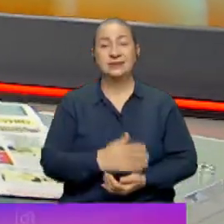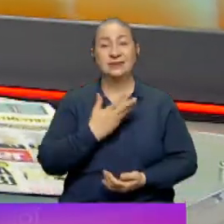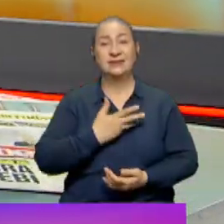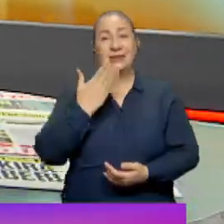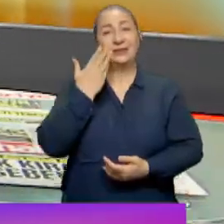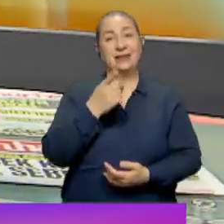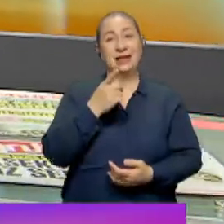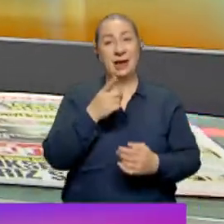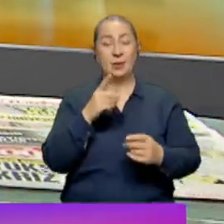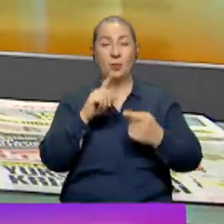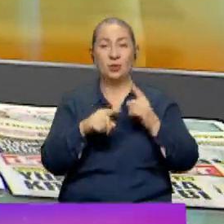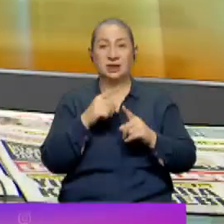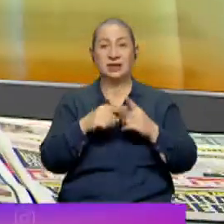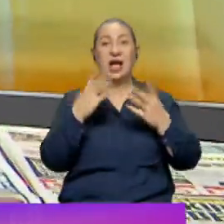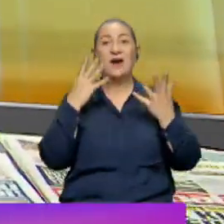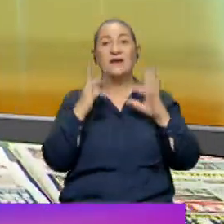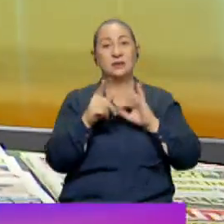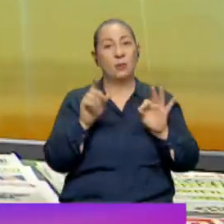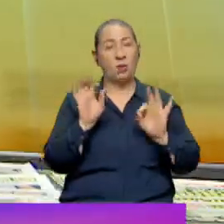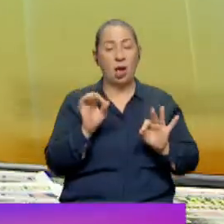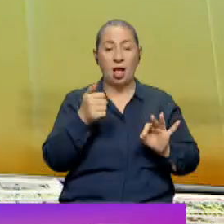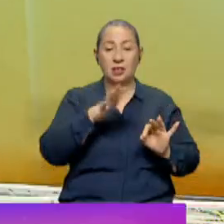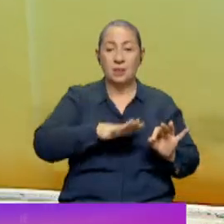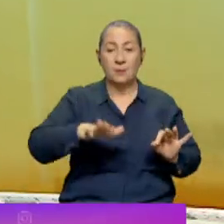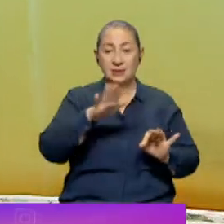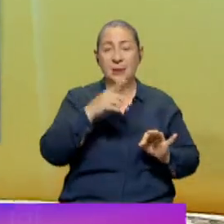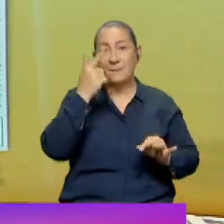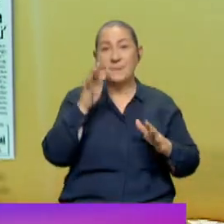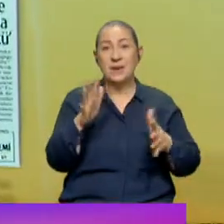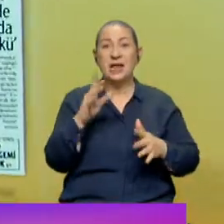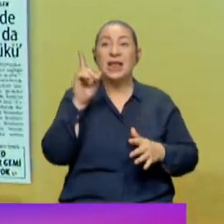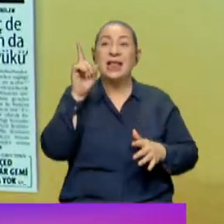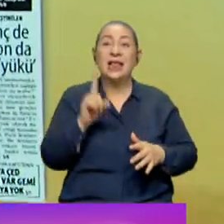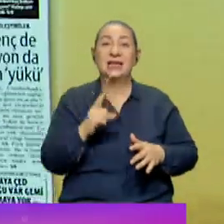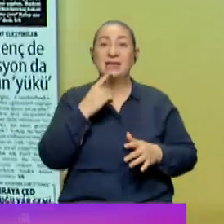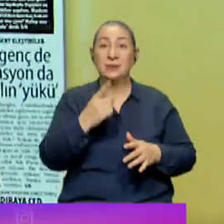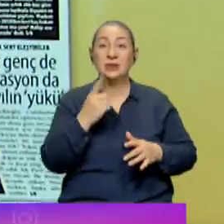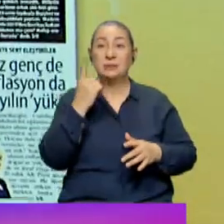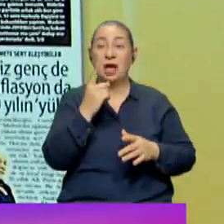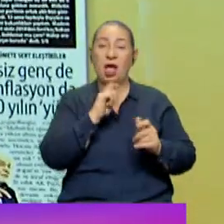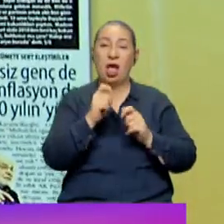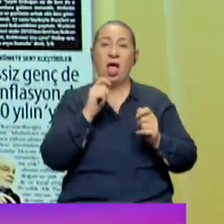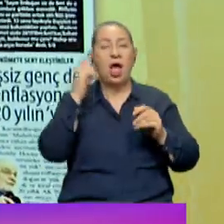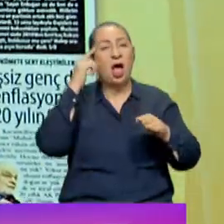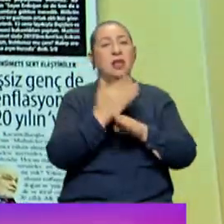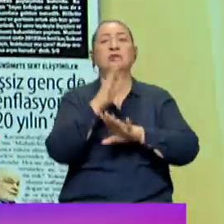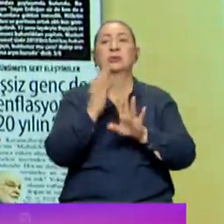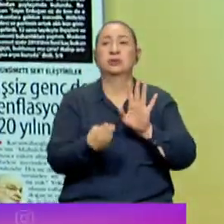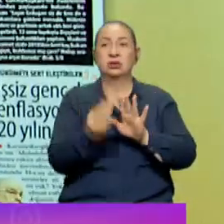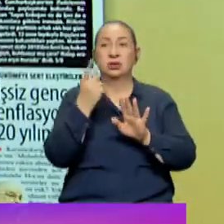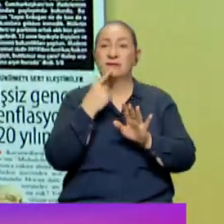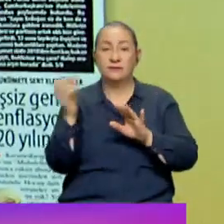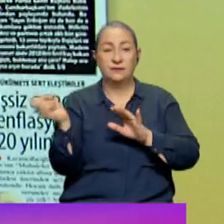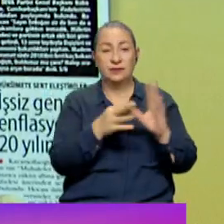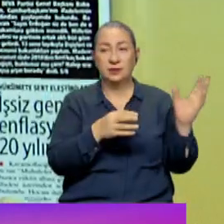Sevgili izleyenler, siyasetin iklimi bu şekilde. Altılı Masa'da belki de ilk diyebileceğimiz bir anlaşmazlık, karşılıklı